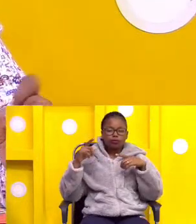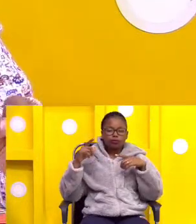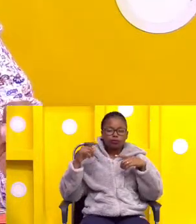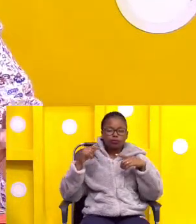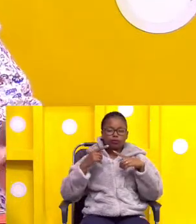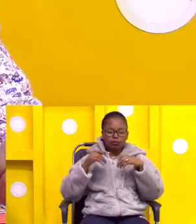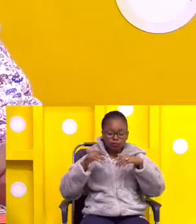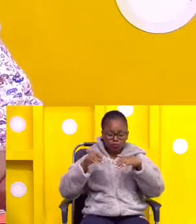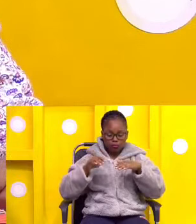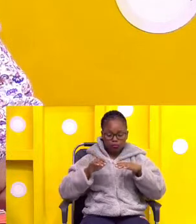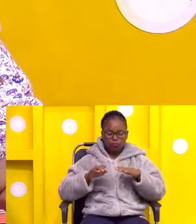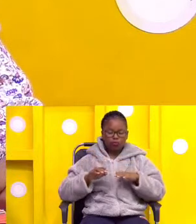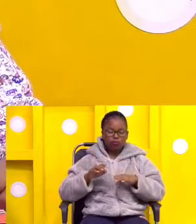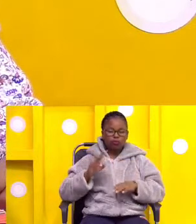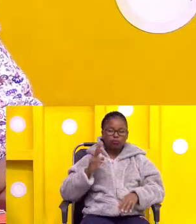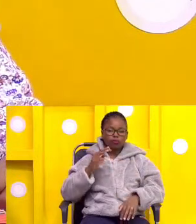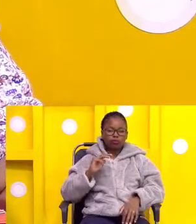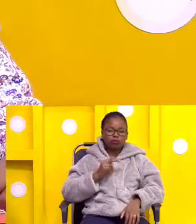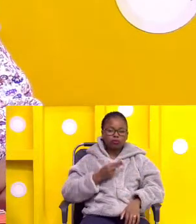tũthika tondũ nĩguo mandĩko maroiga